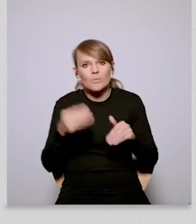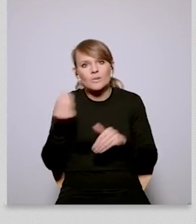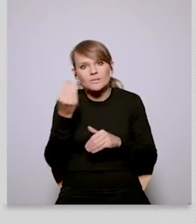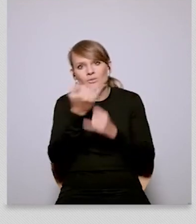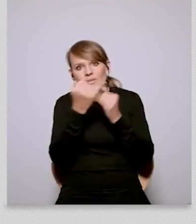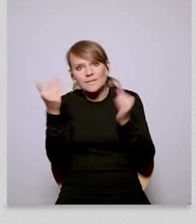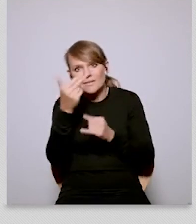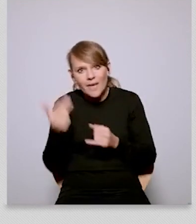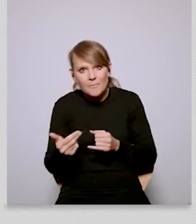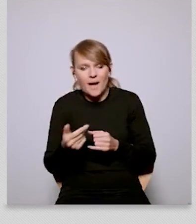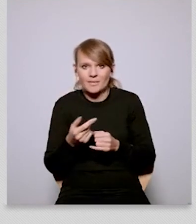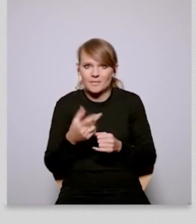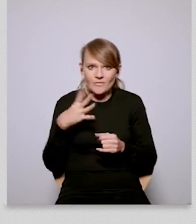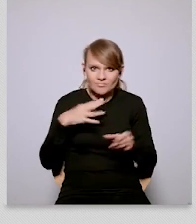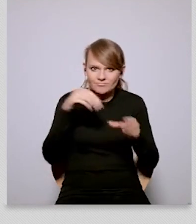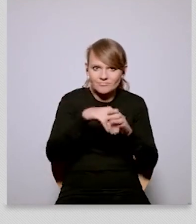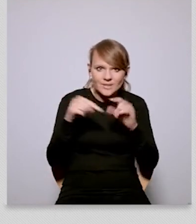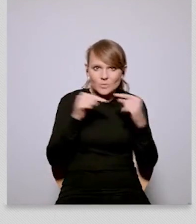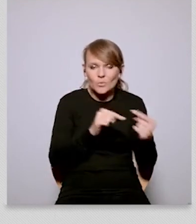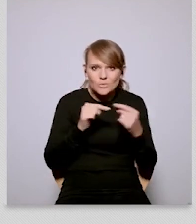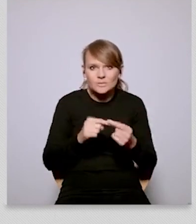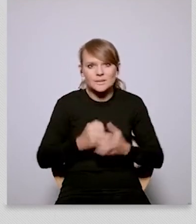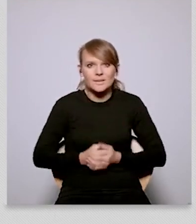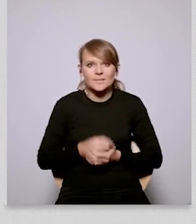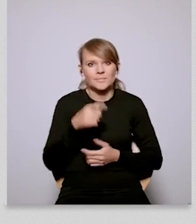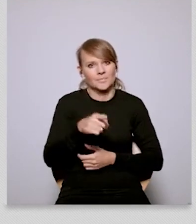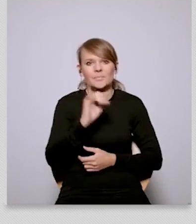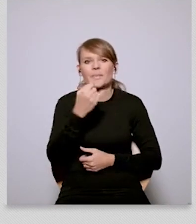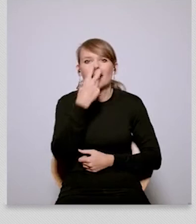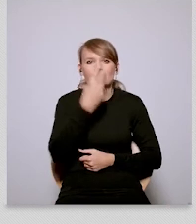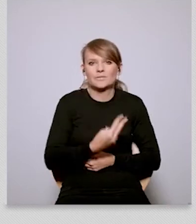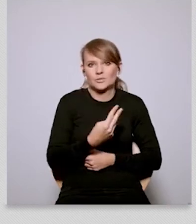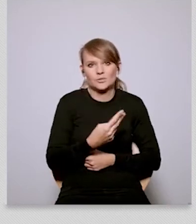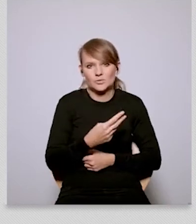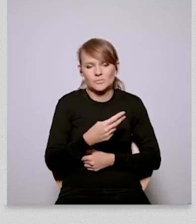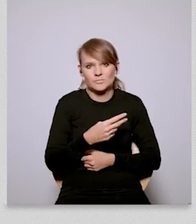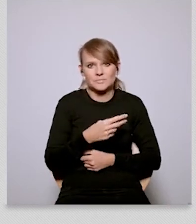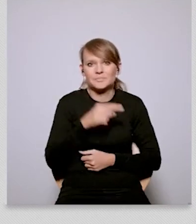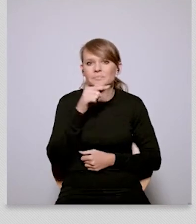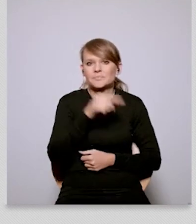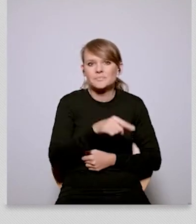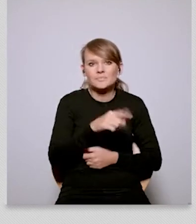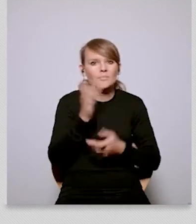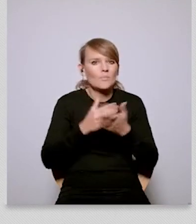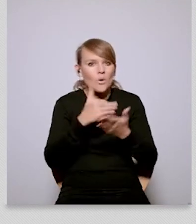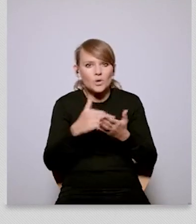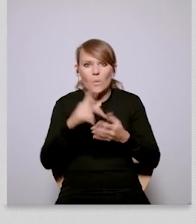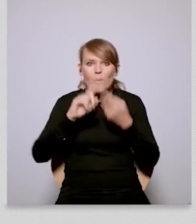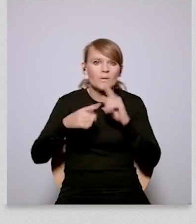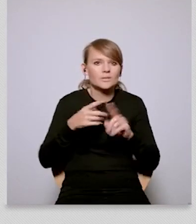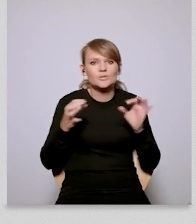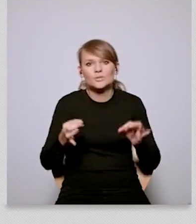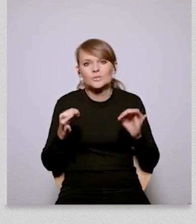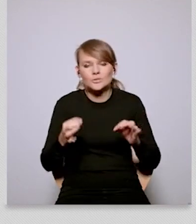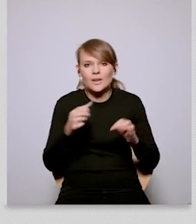gdzie byś widział taką mapę jak byś widział taką mapę tych podziałów politycznych dzisiaj